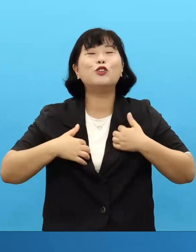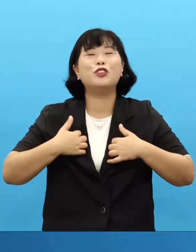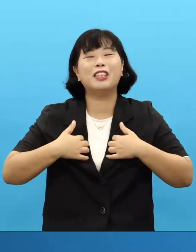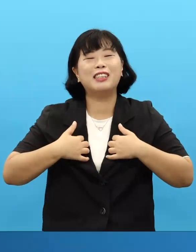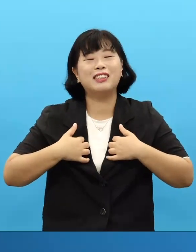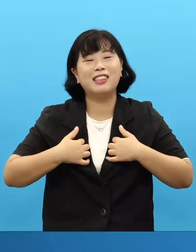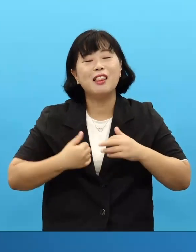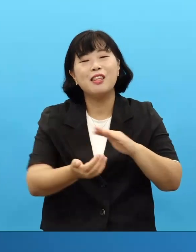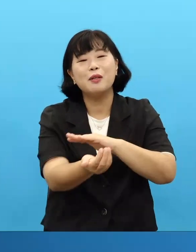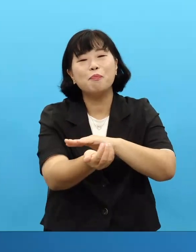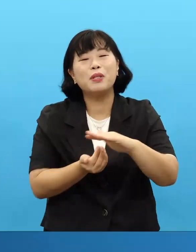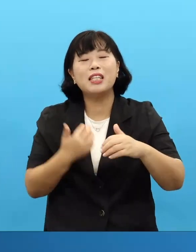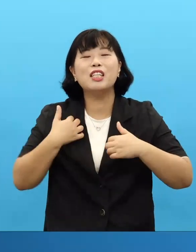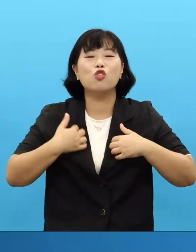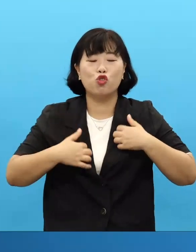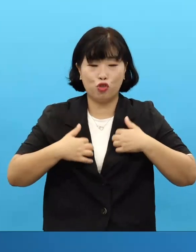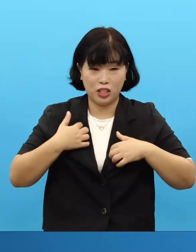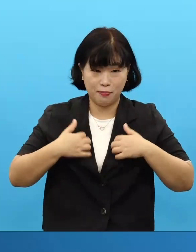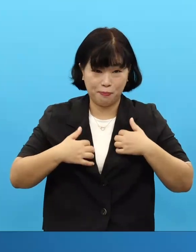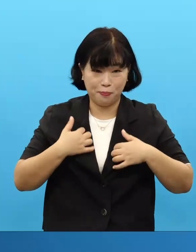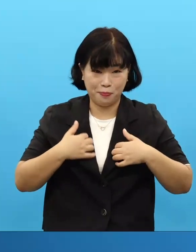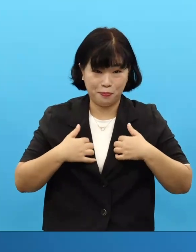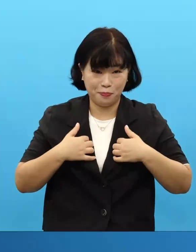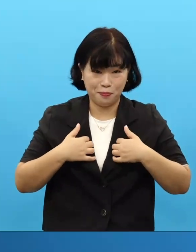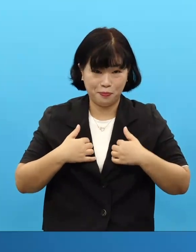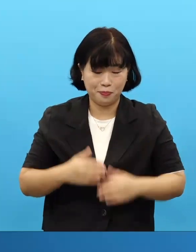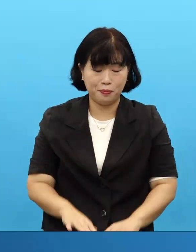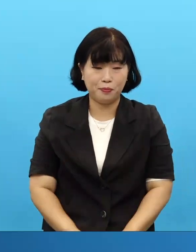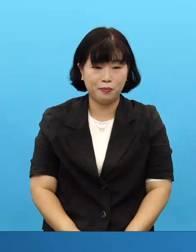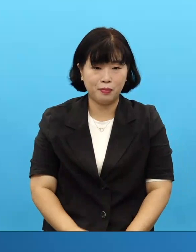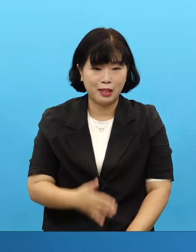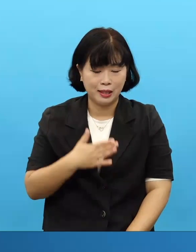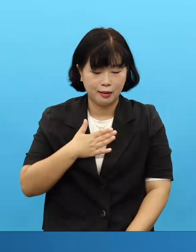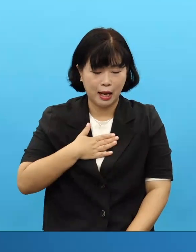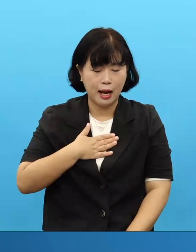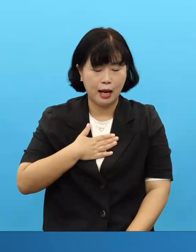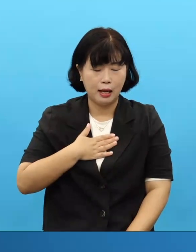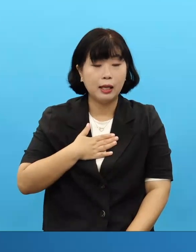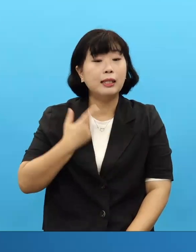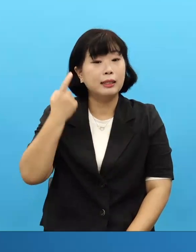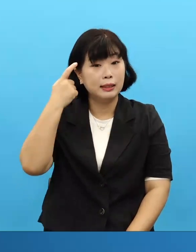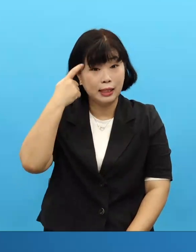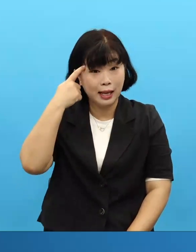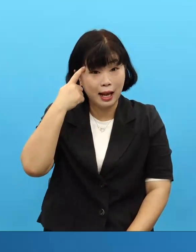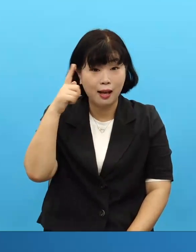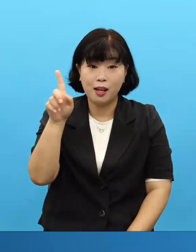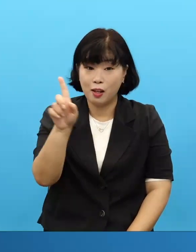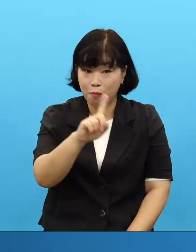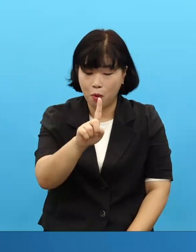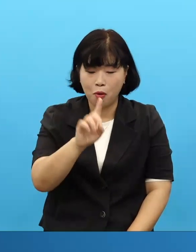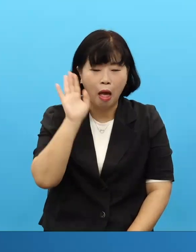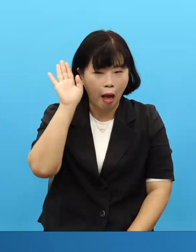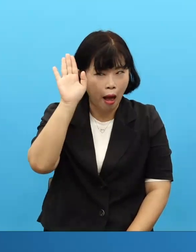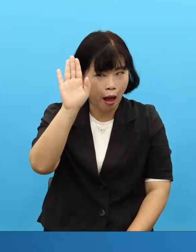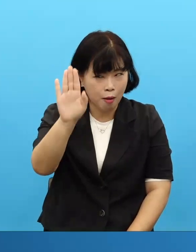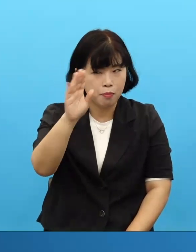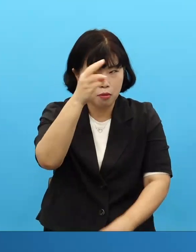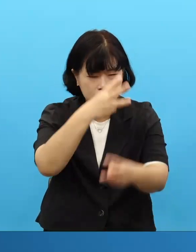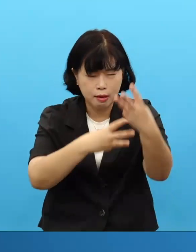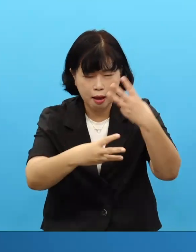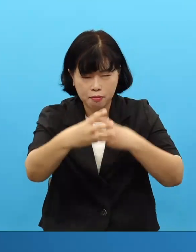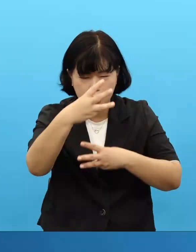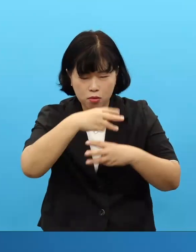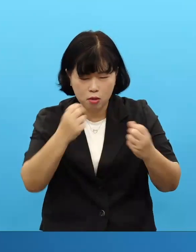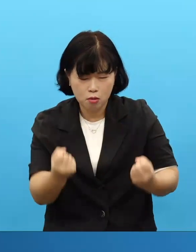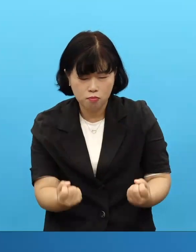가운데 세계 움직일 인물들이 곳곳에서 나올 거라고 확신하고 있습니다. And I have clear conviction of the fact that